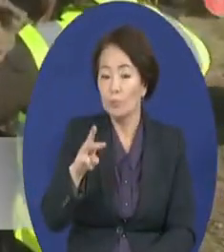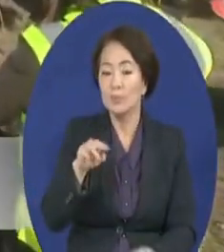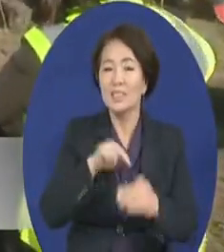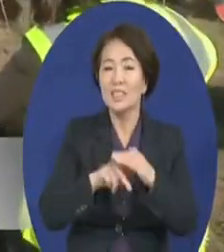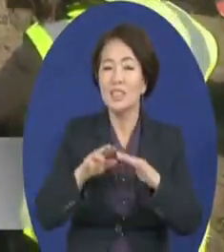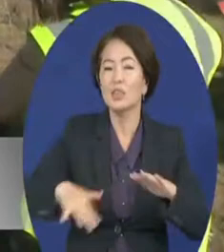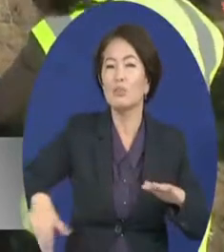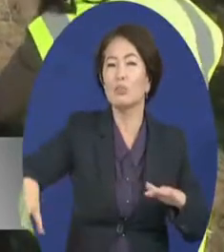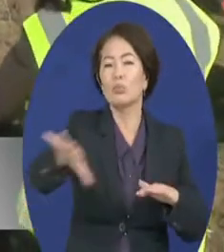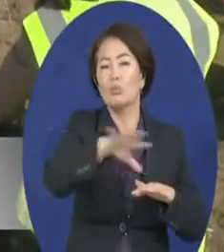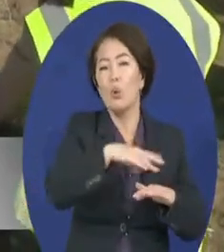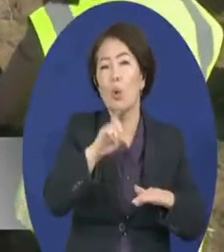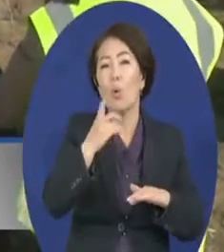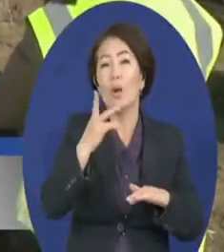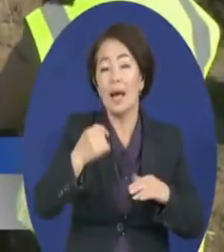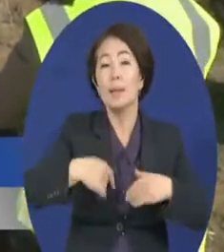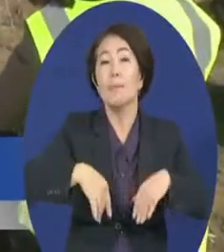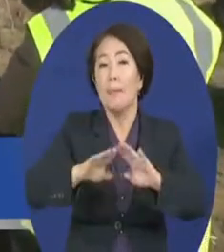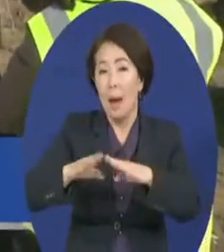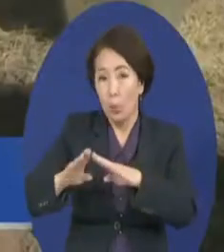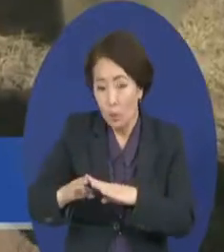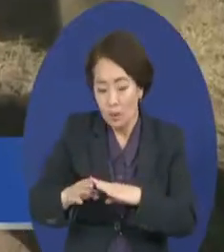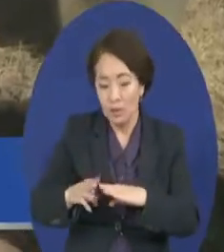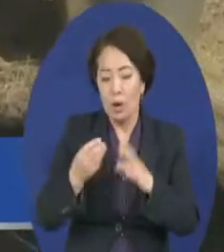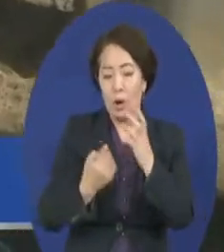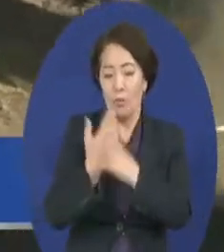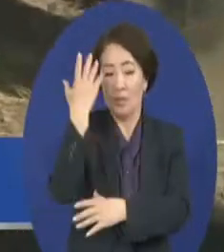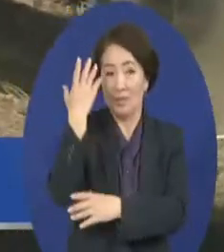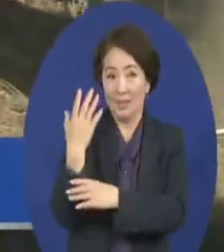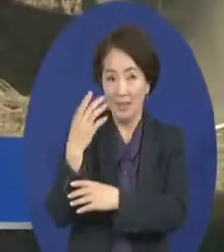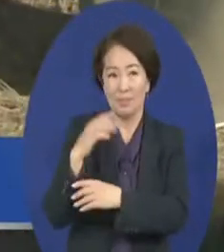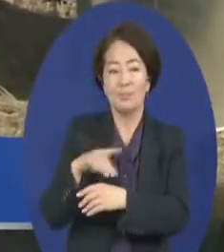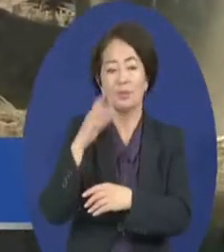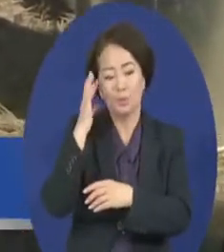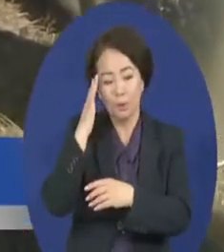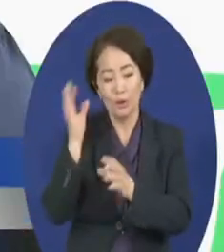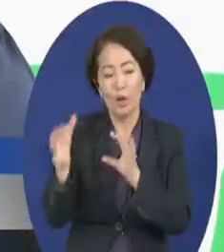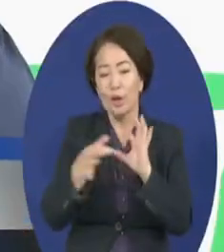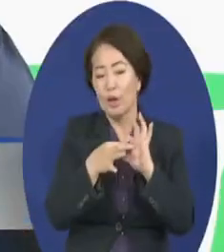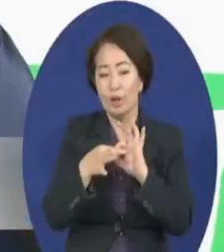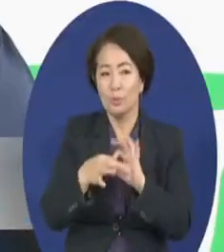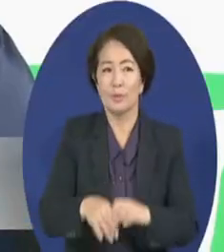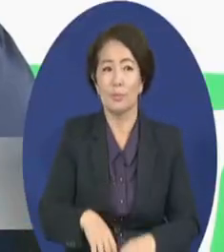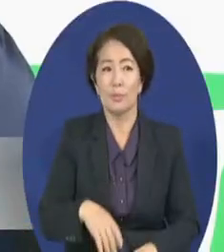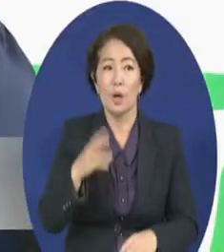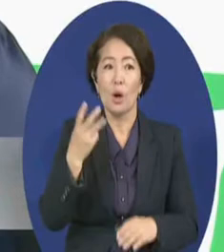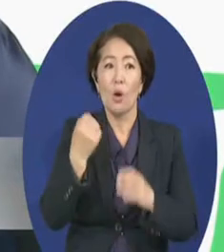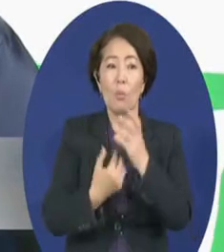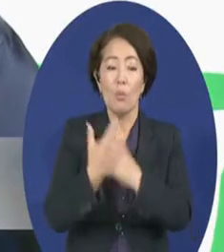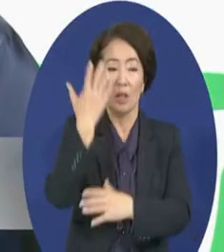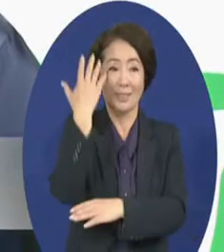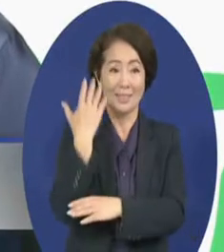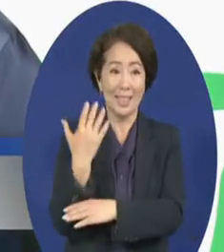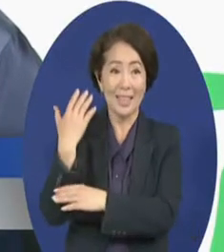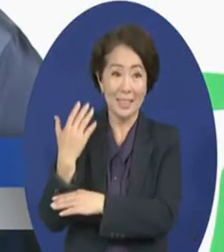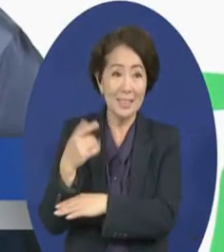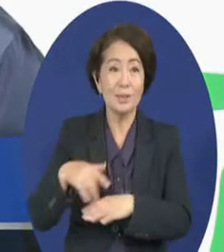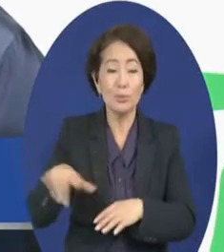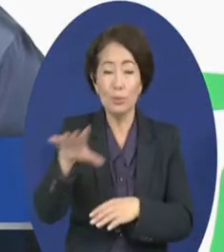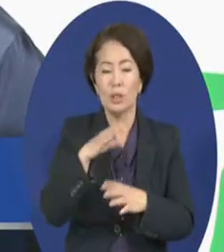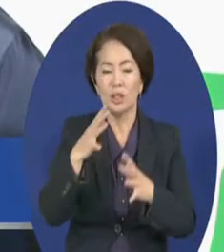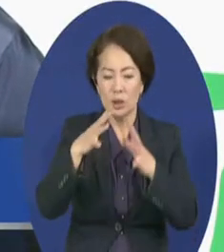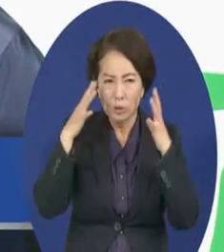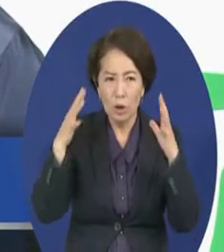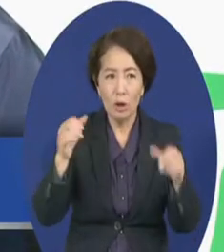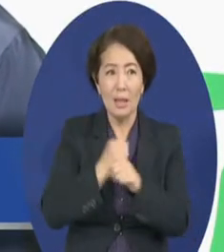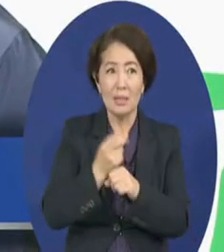байгуулна, халамжийн бодлогыг мод тарьж ургуулахтай холбоно гэж төрийн тэргүүн онцоллоо. Тэр мод тарьна гэдэг бол маш их ажил